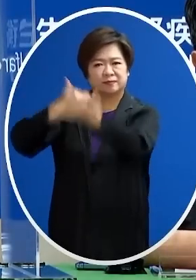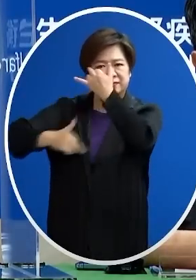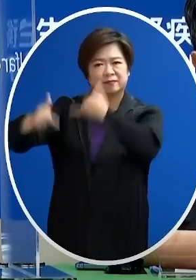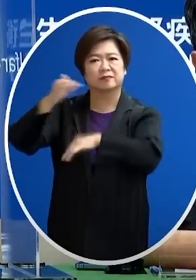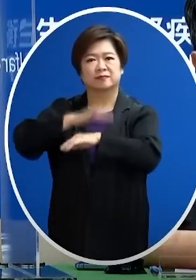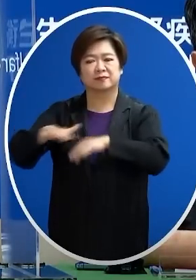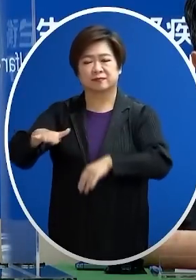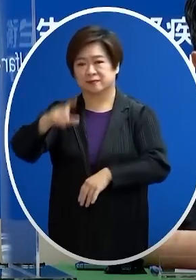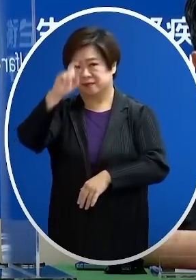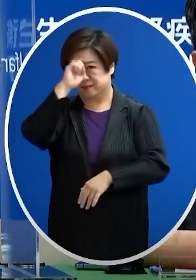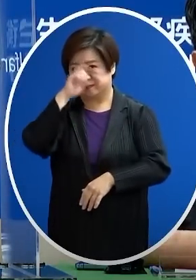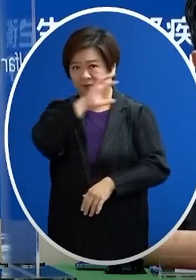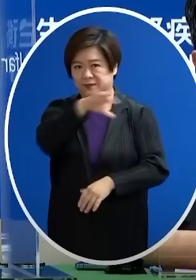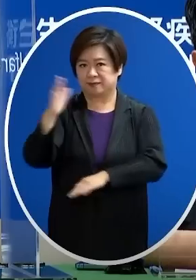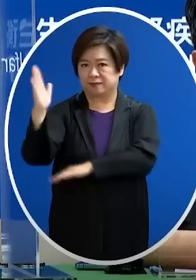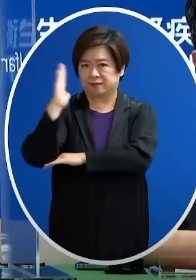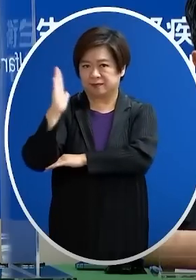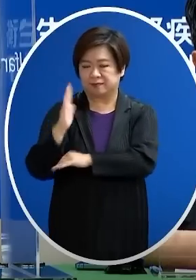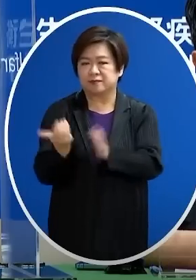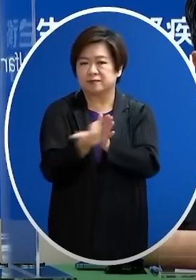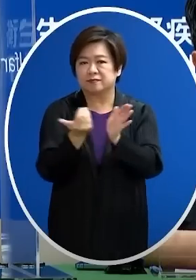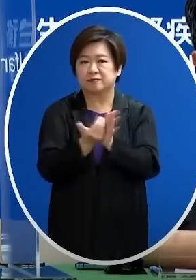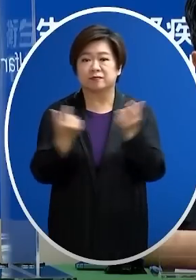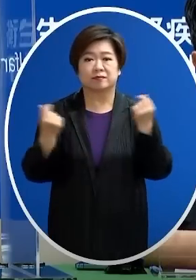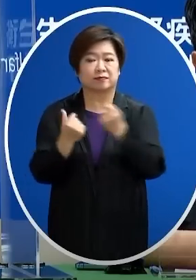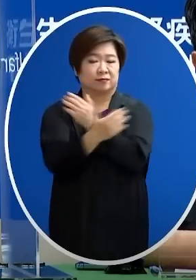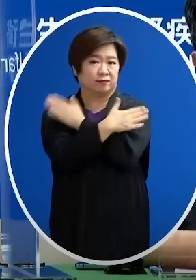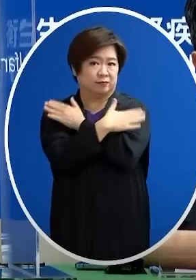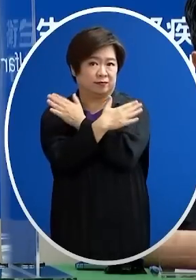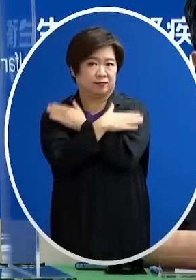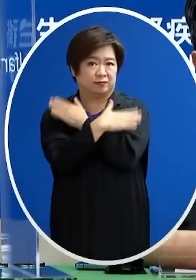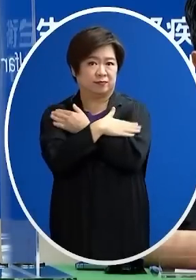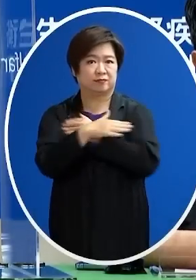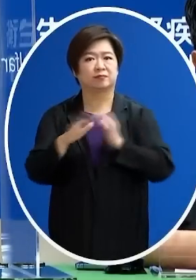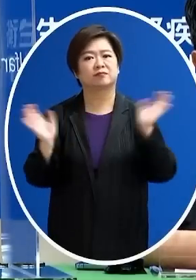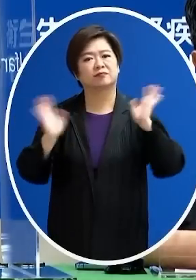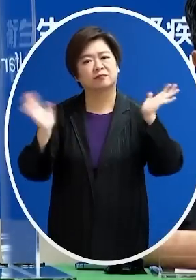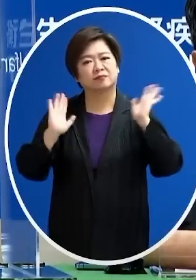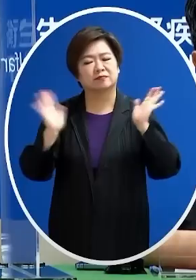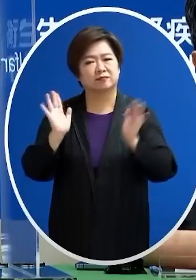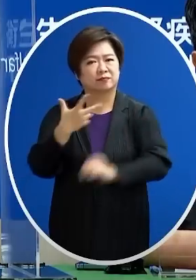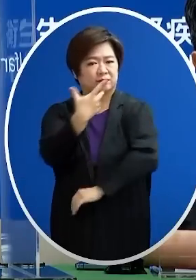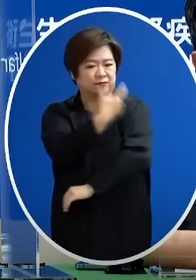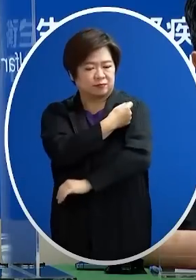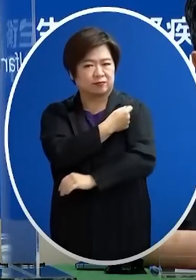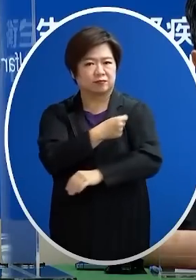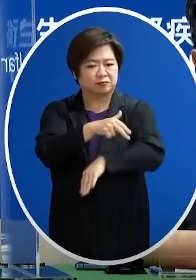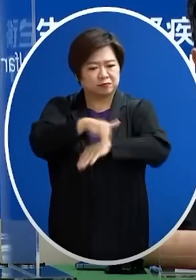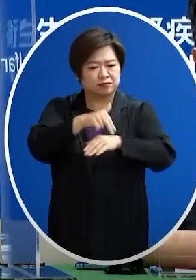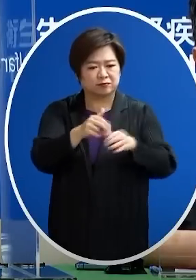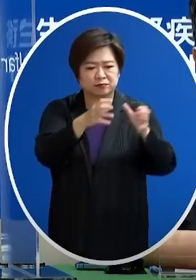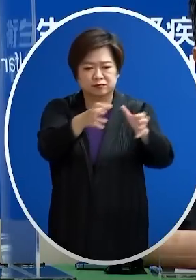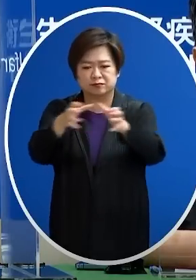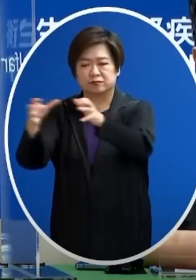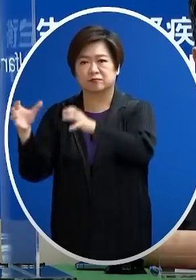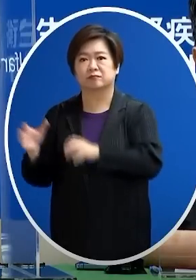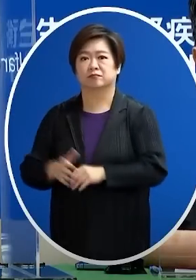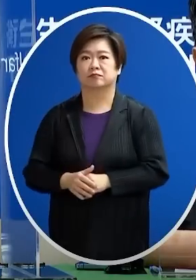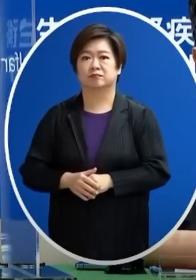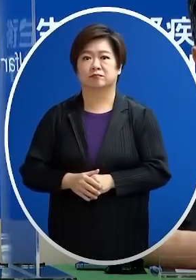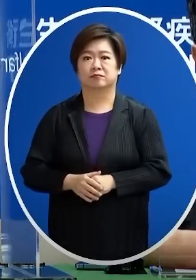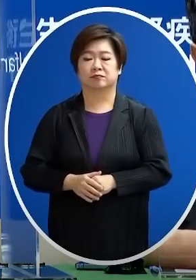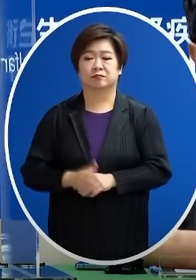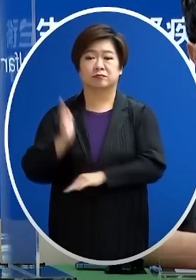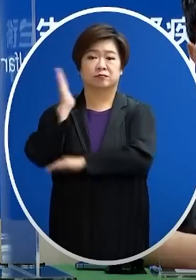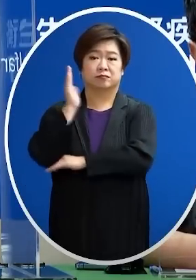政府开始来准备幼儿疫苗接种这样的场地的规划，因为在这里面各地方政府